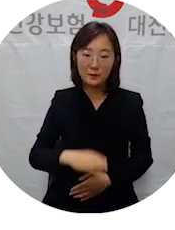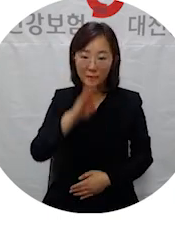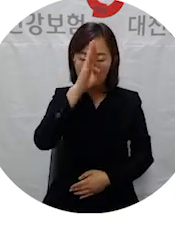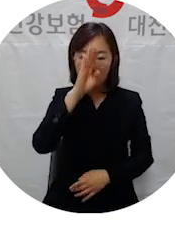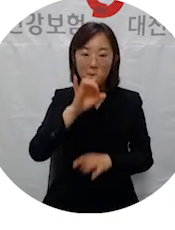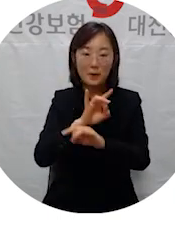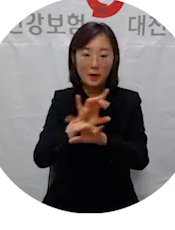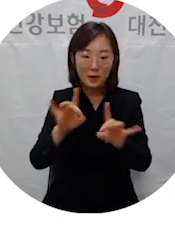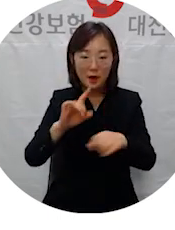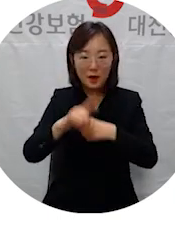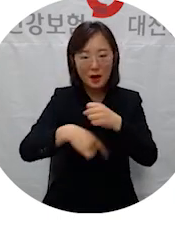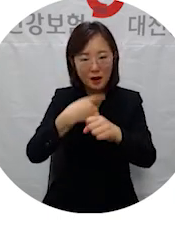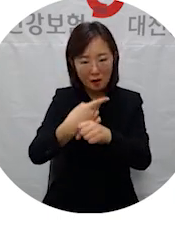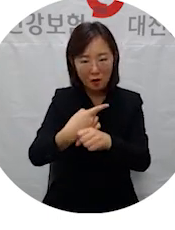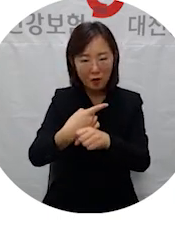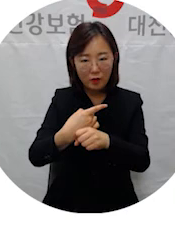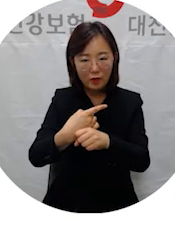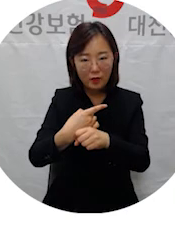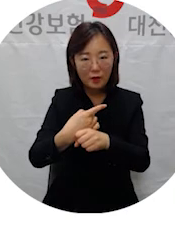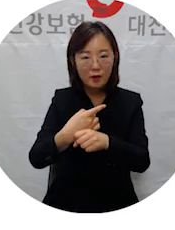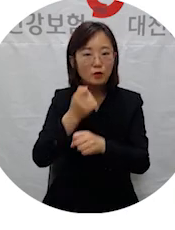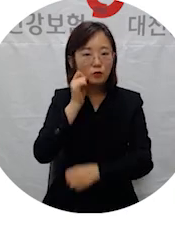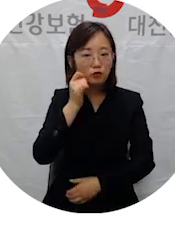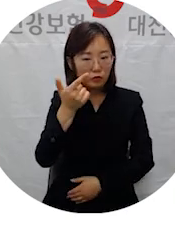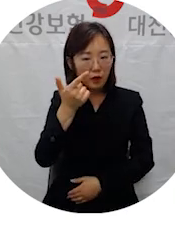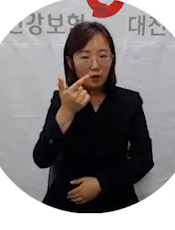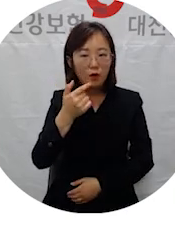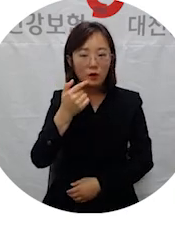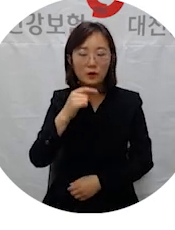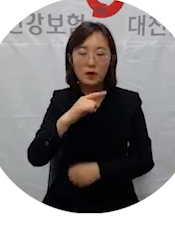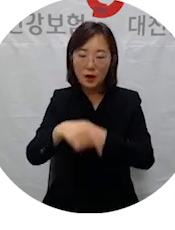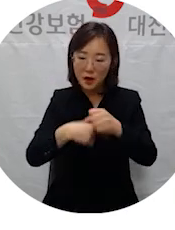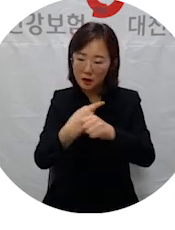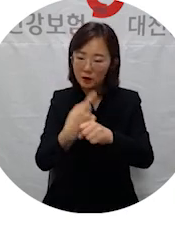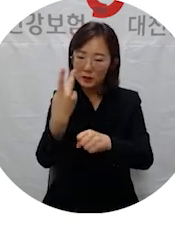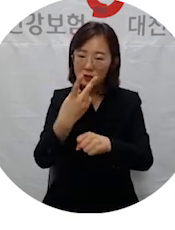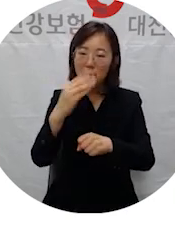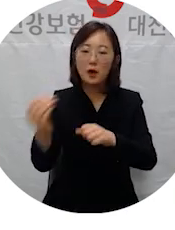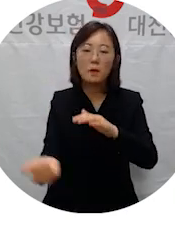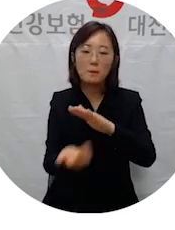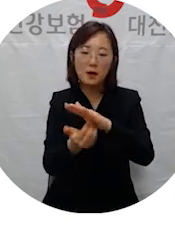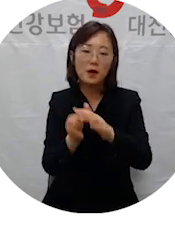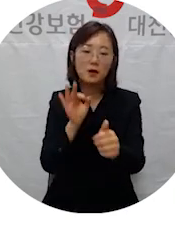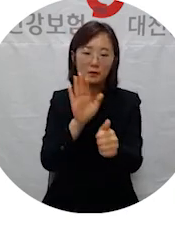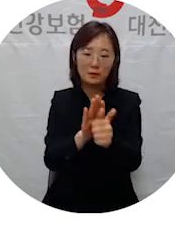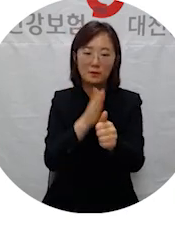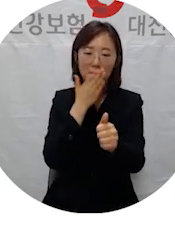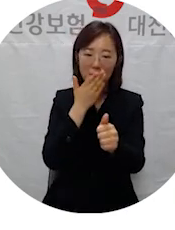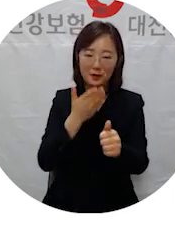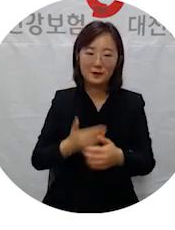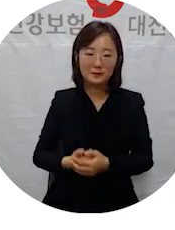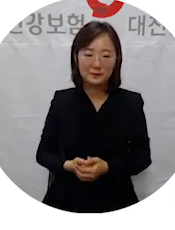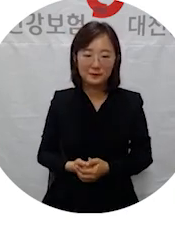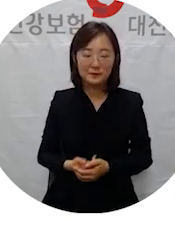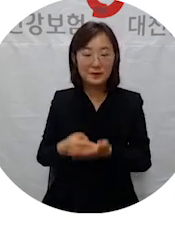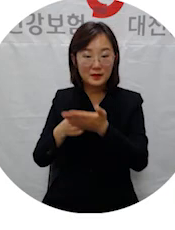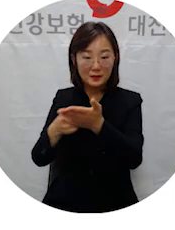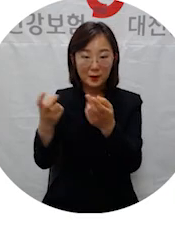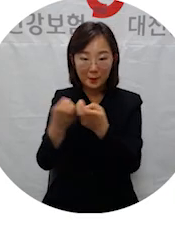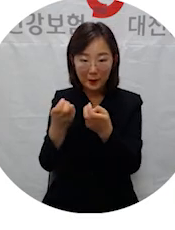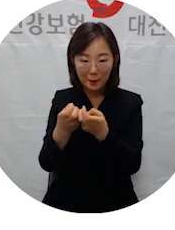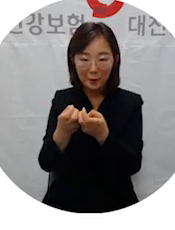100% 이하가 대상이며 질환별 연간 180일 이내 연간 2천만 원까지